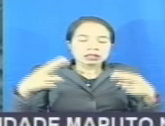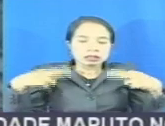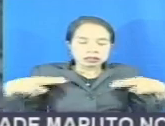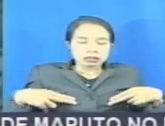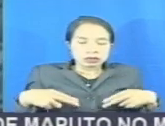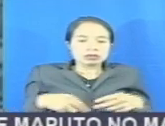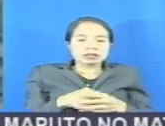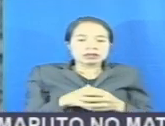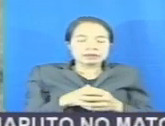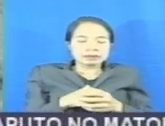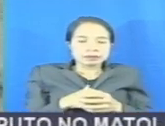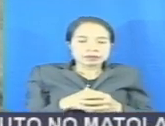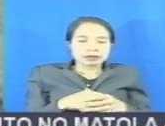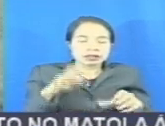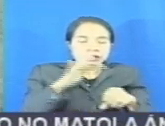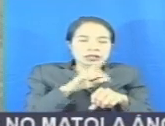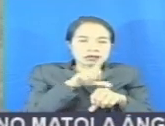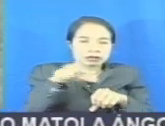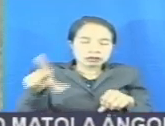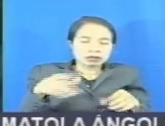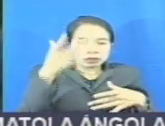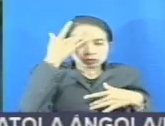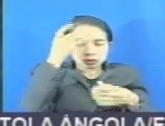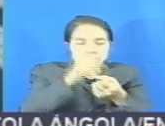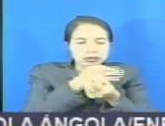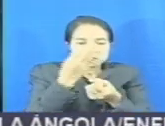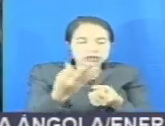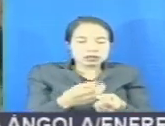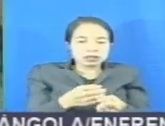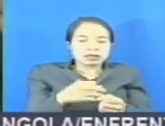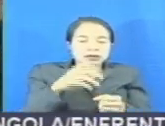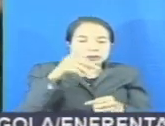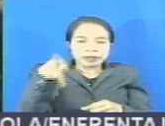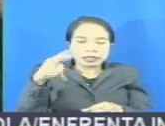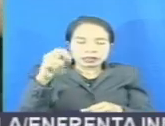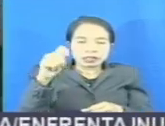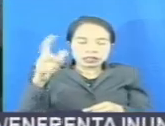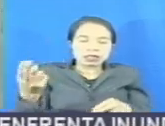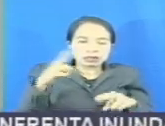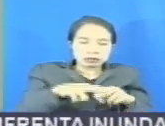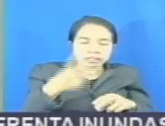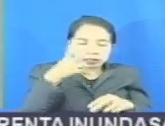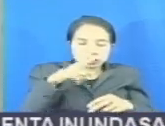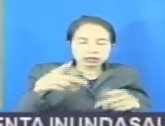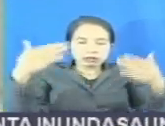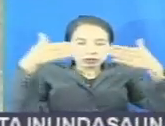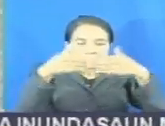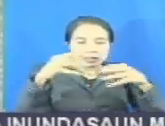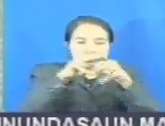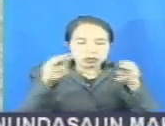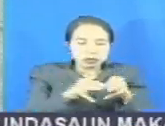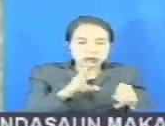cela. Entretanto, a prevene transmissão local para moras pandemia COVID-19, Penitelli aumenta a frequência para estar à vista e a área fronteira entre